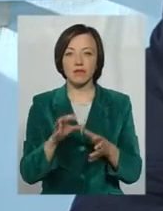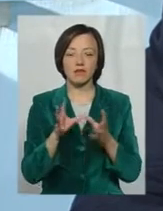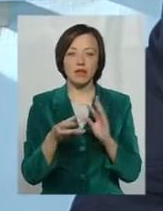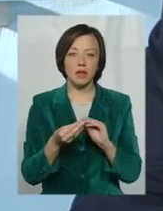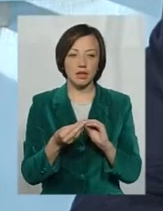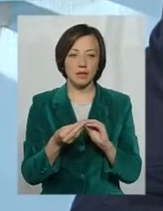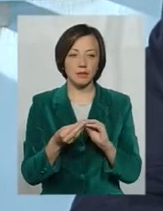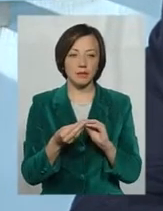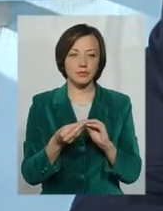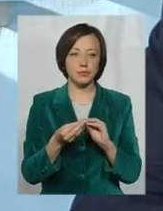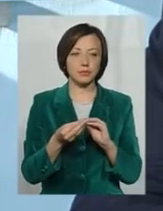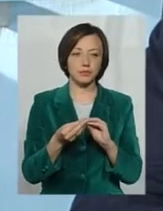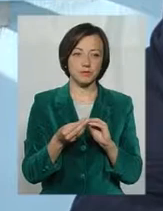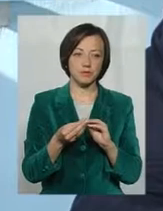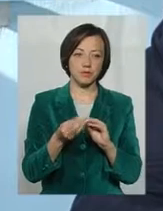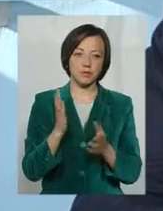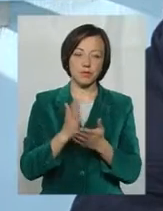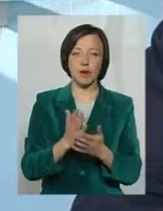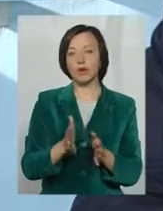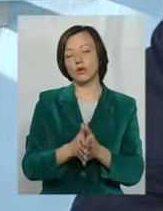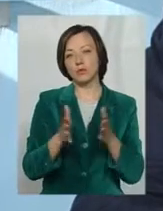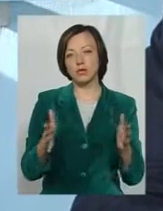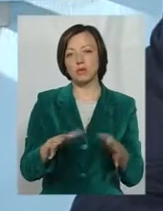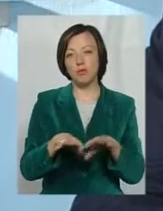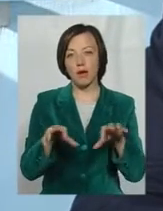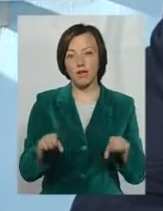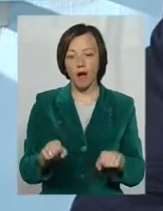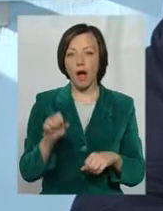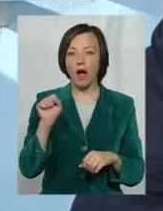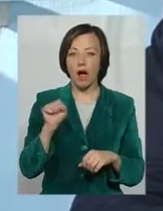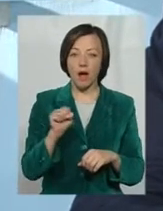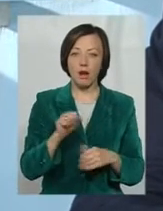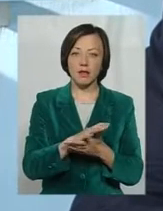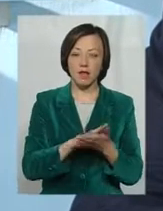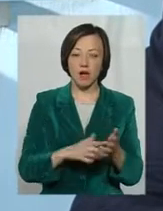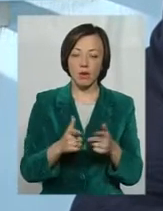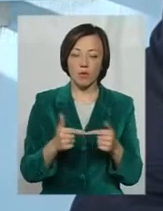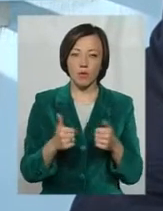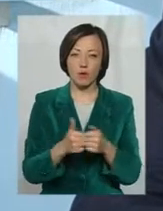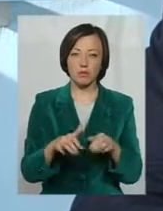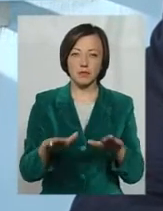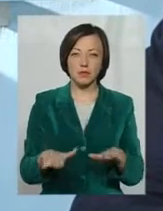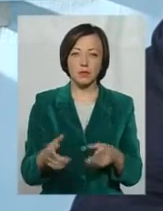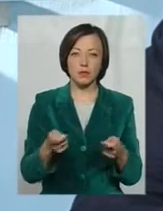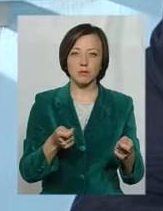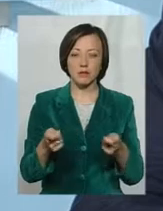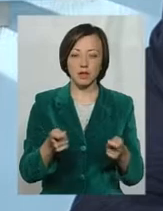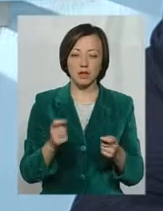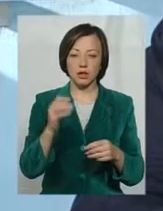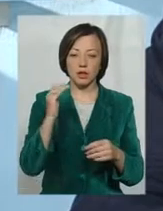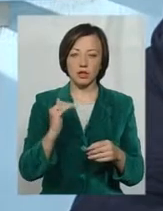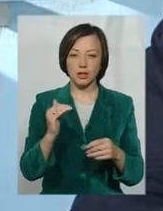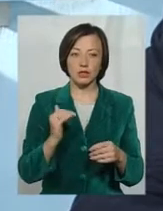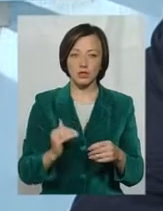як вони мають більше майна на балансі, а далі вже органи місцевого самоврядування нижчих рівнів,